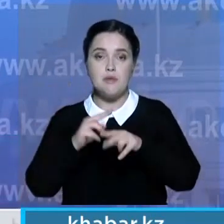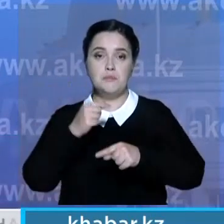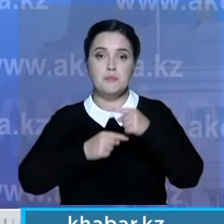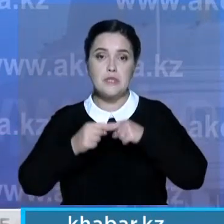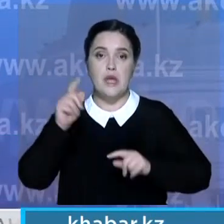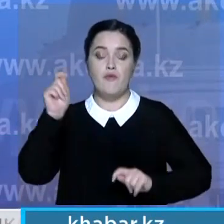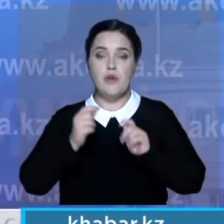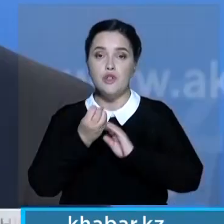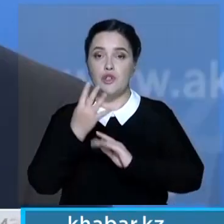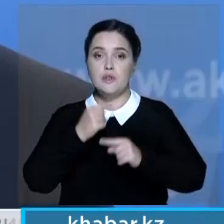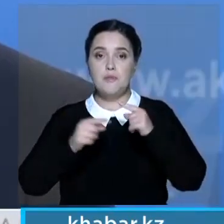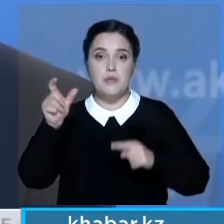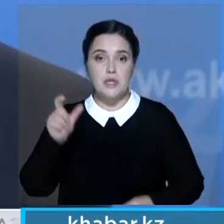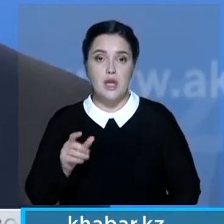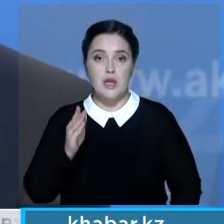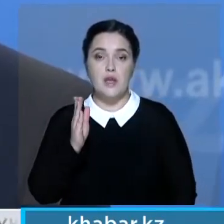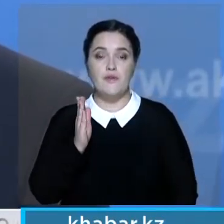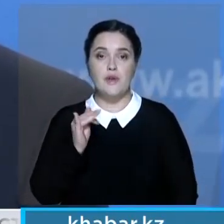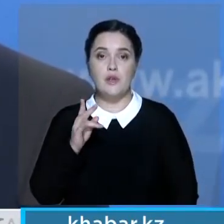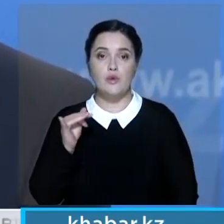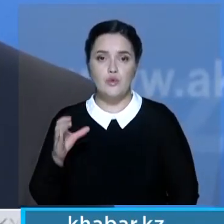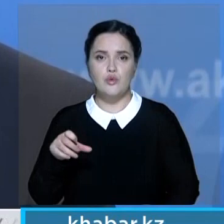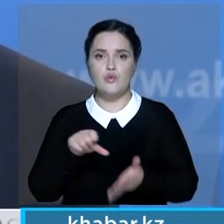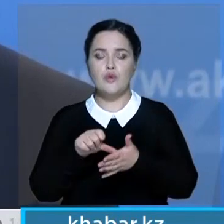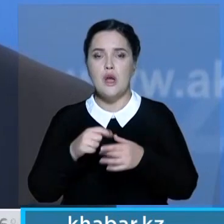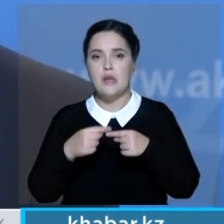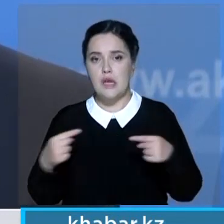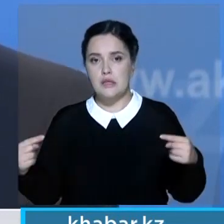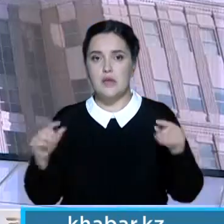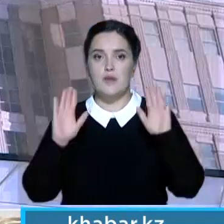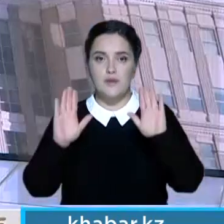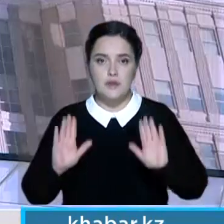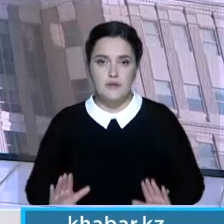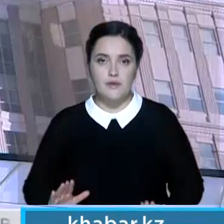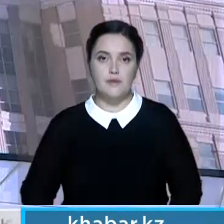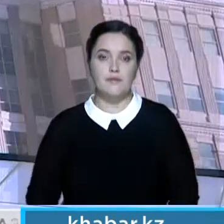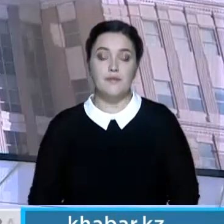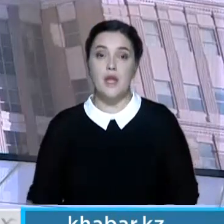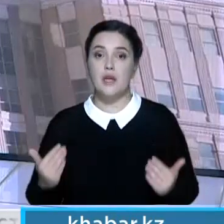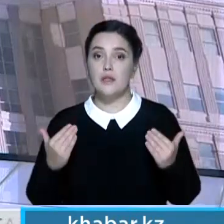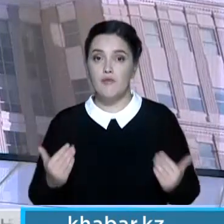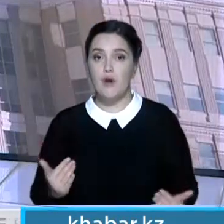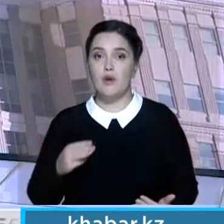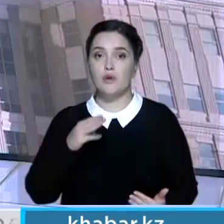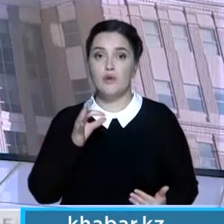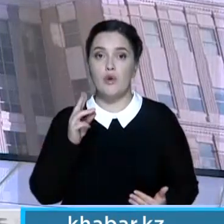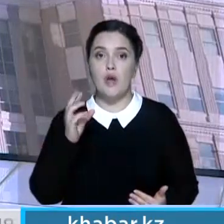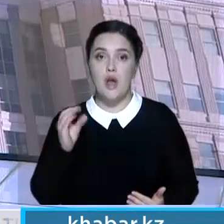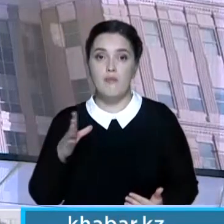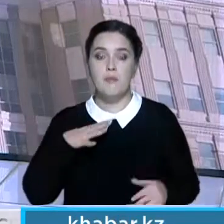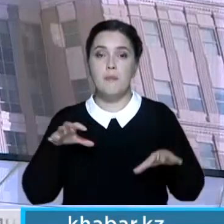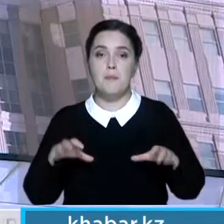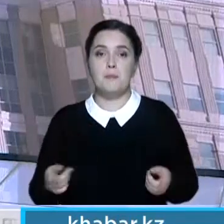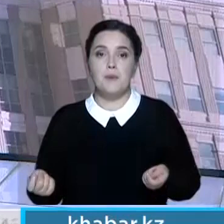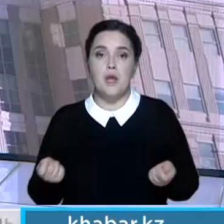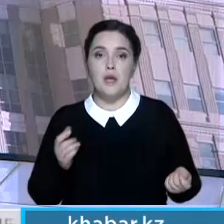14 бизнесменов из города Вильнюс участвовали на разных выставках. И сегодня же Касым Жомарт Токаев принял